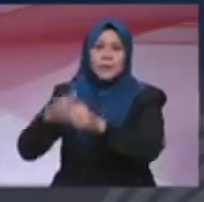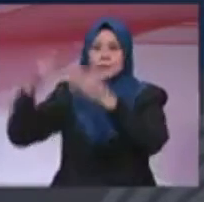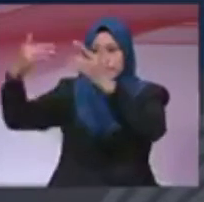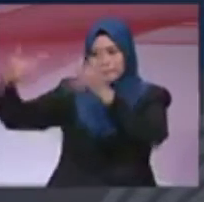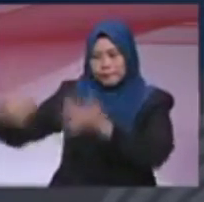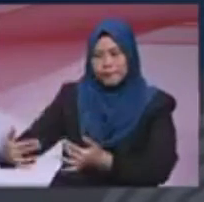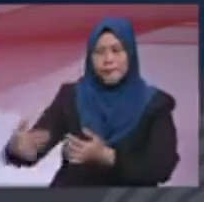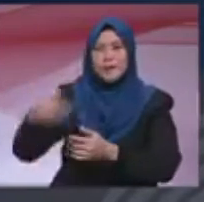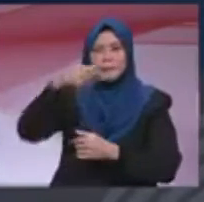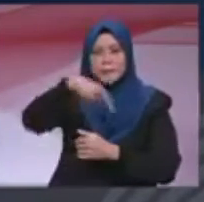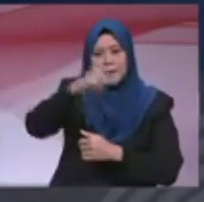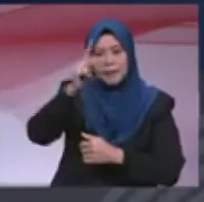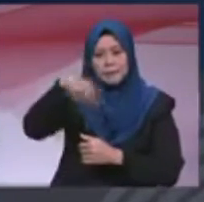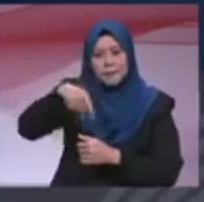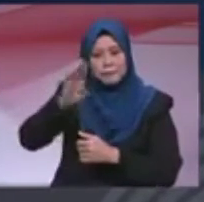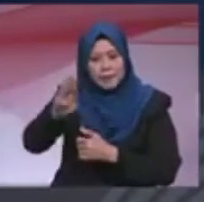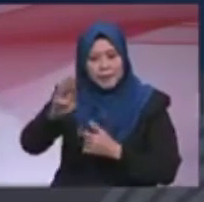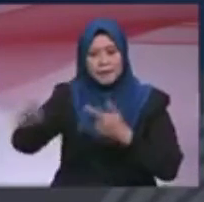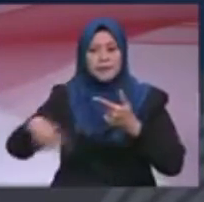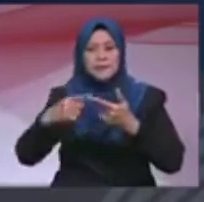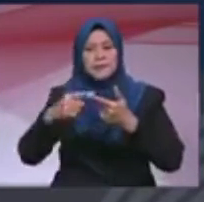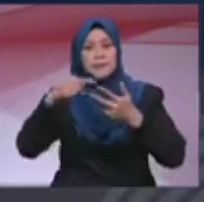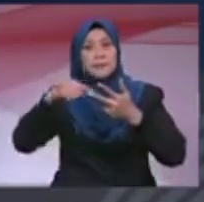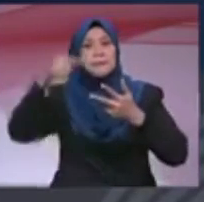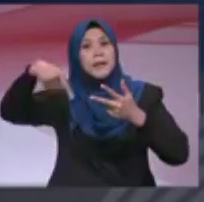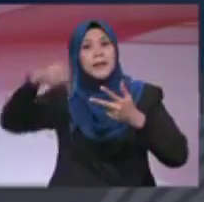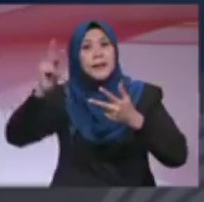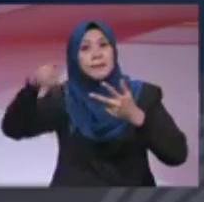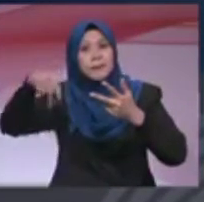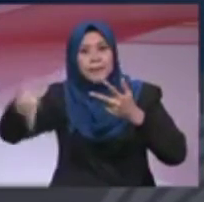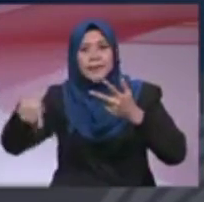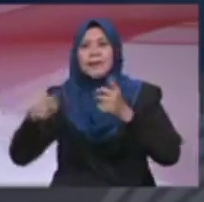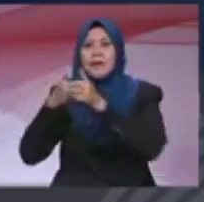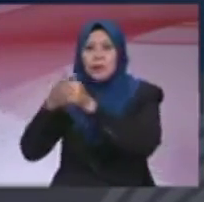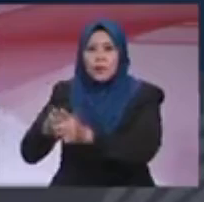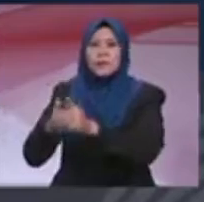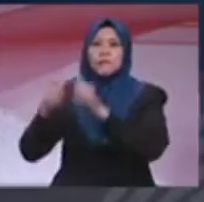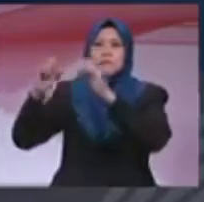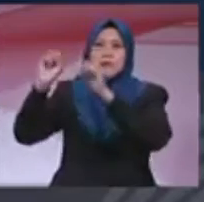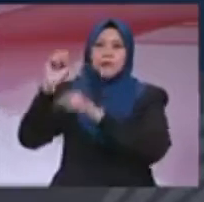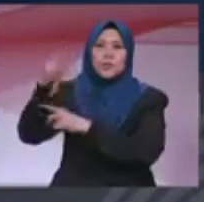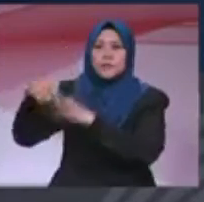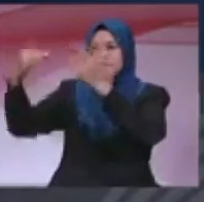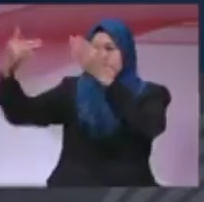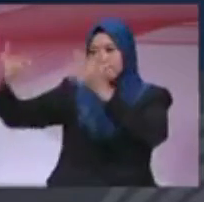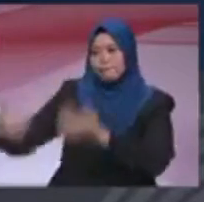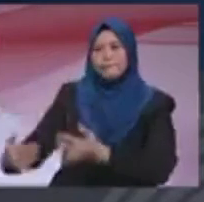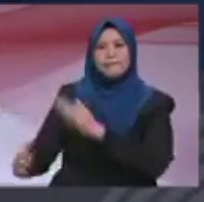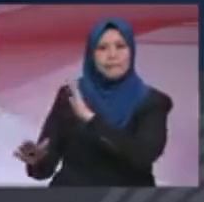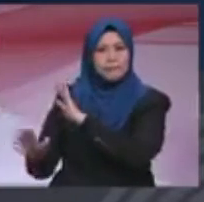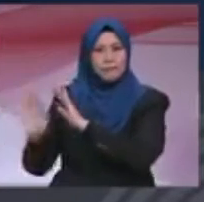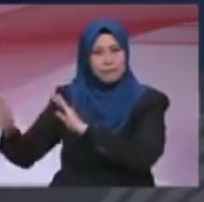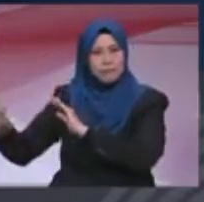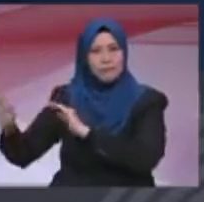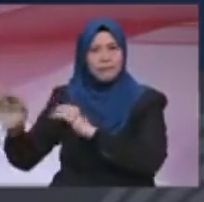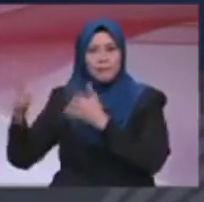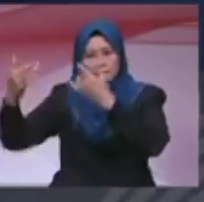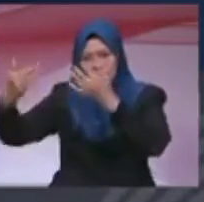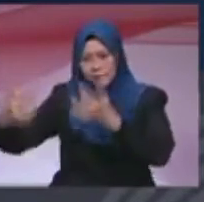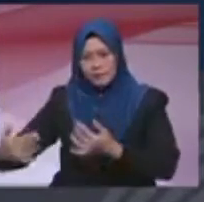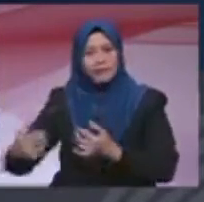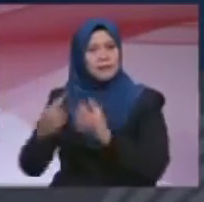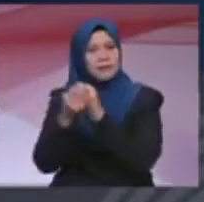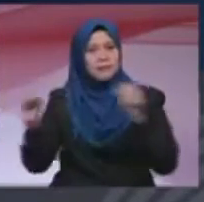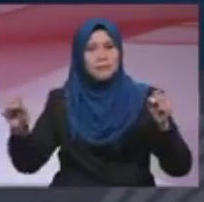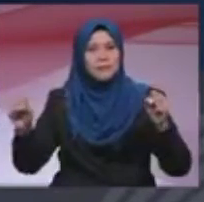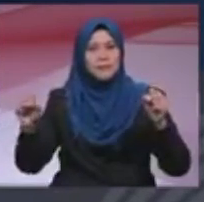PKPB, begitulah kaedahnya. Namanya PKPP, begitulah kaedahnya. Jadi itu merupakan kerangka asas yang kita akan